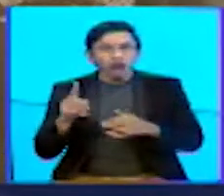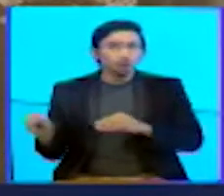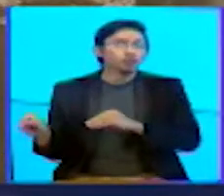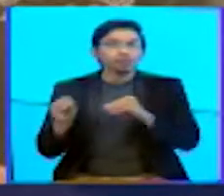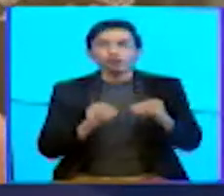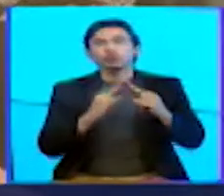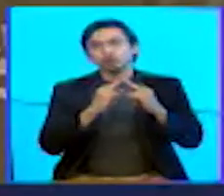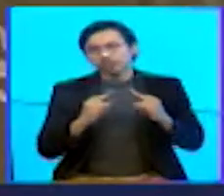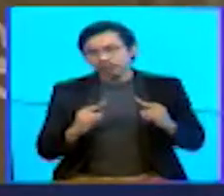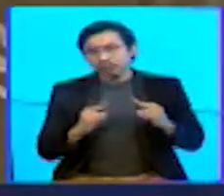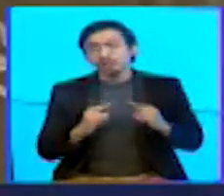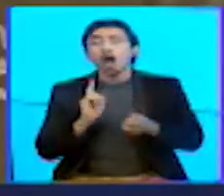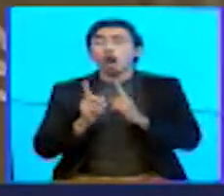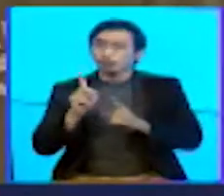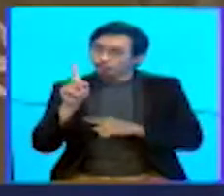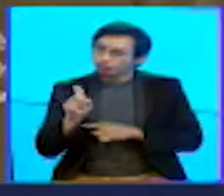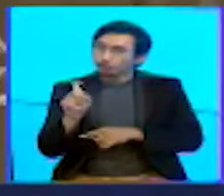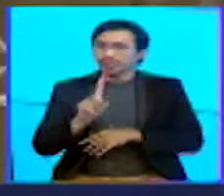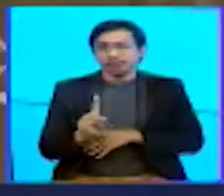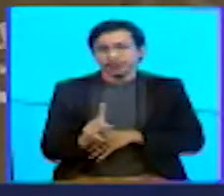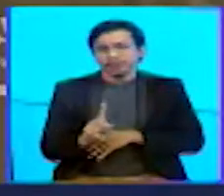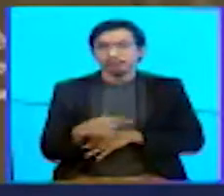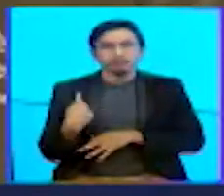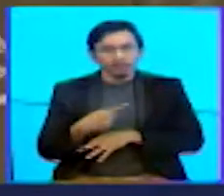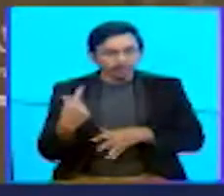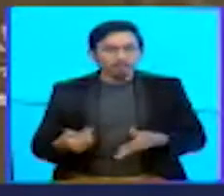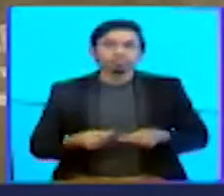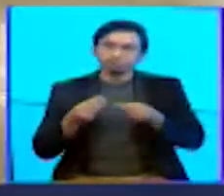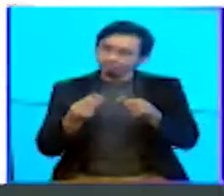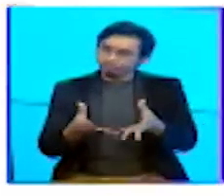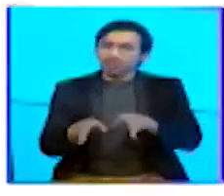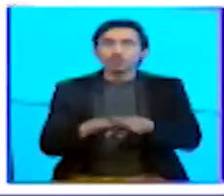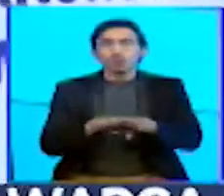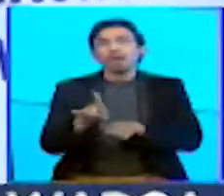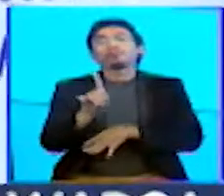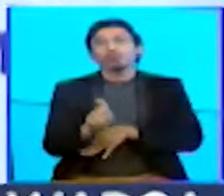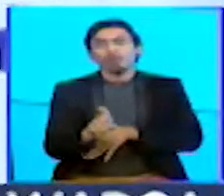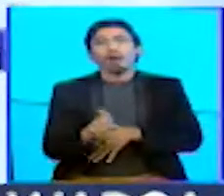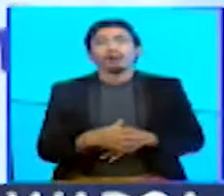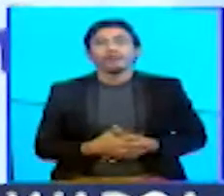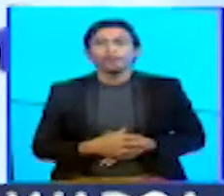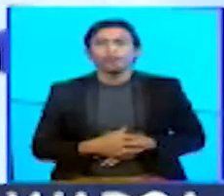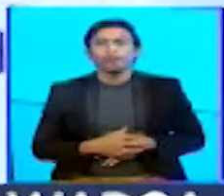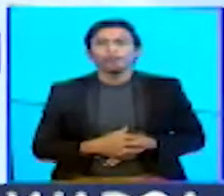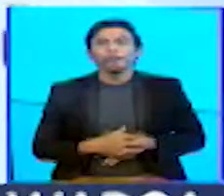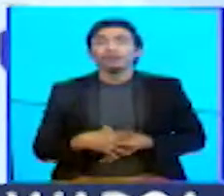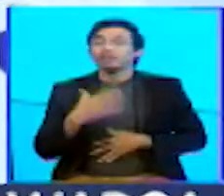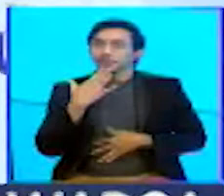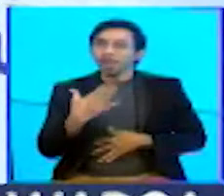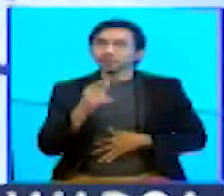membutuhkan electricity dan kami ingin menyediakannya sesuai dengan kebutuhan mereka. Terima kasih untuk